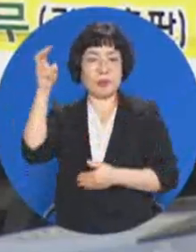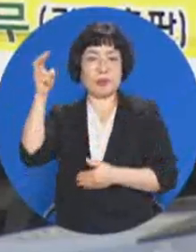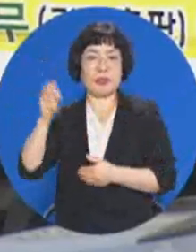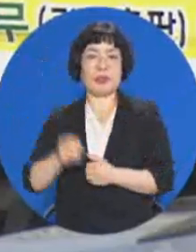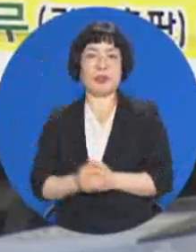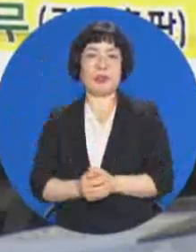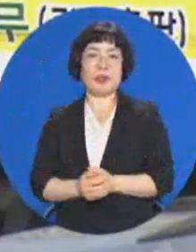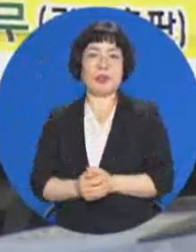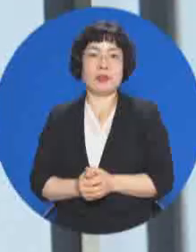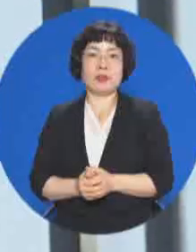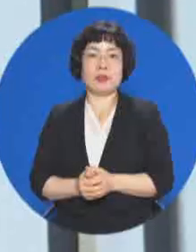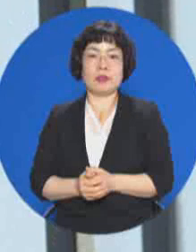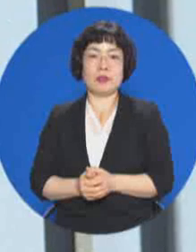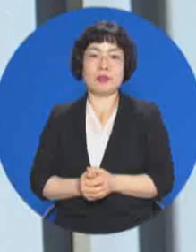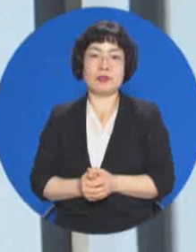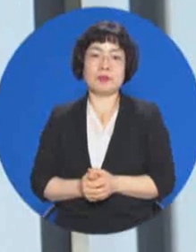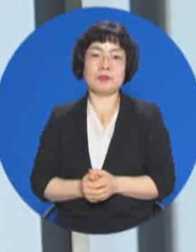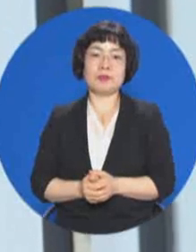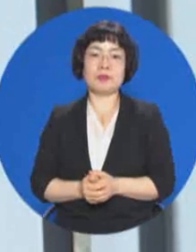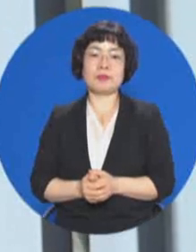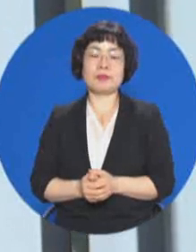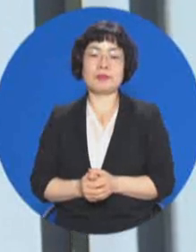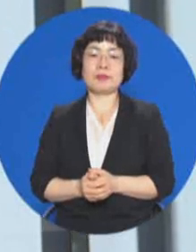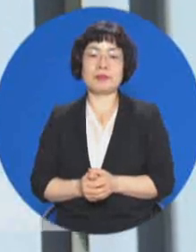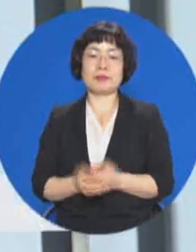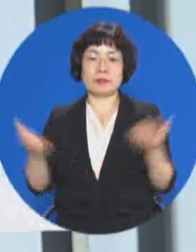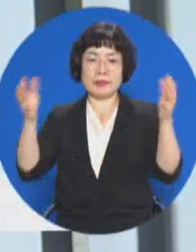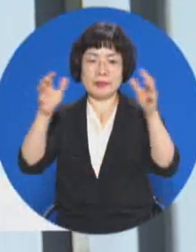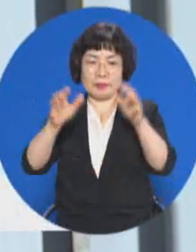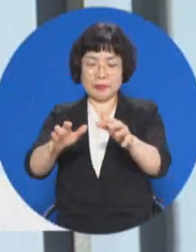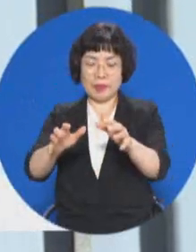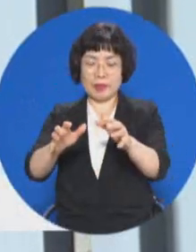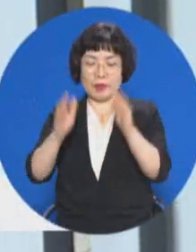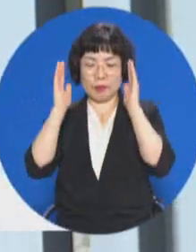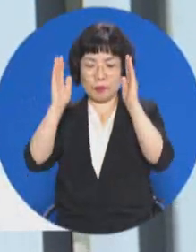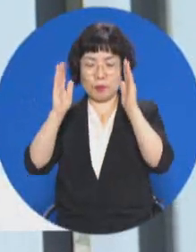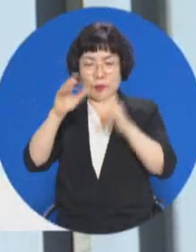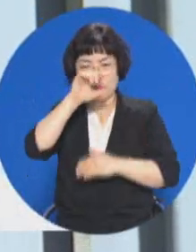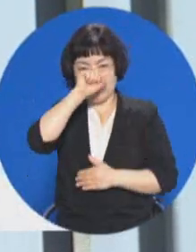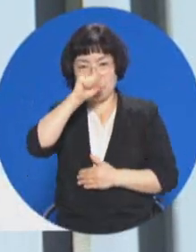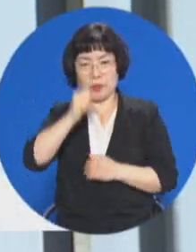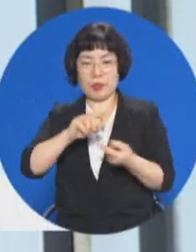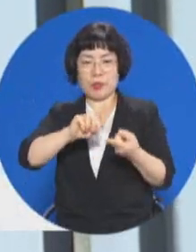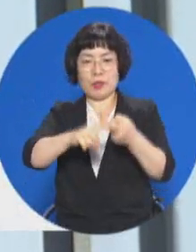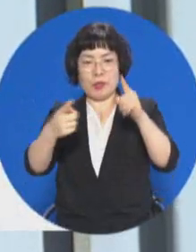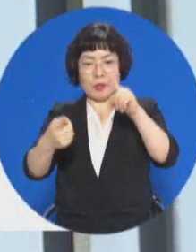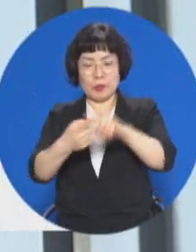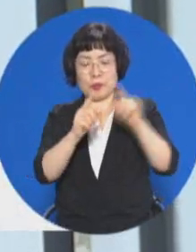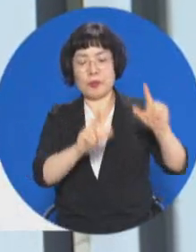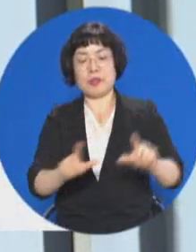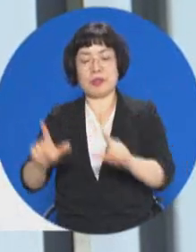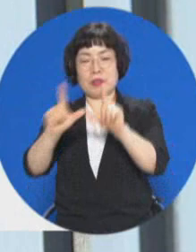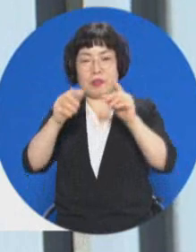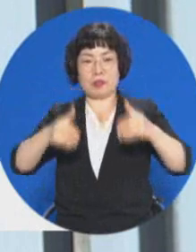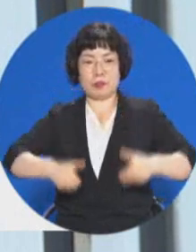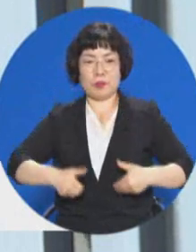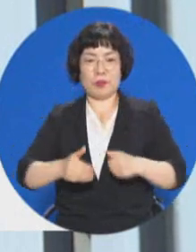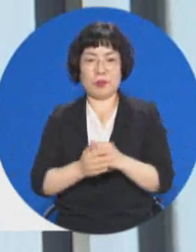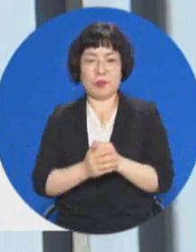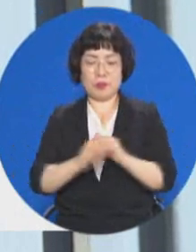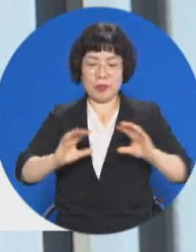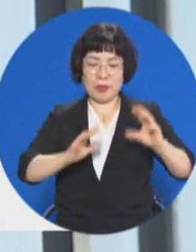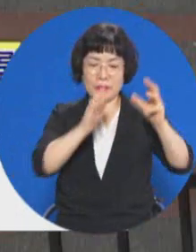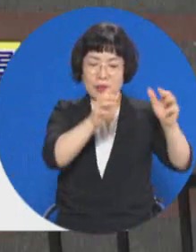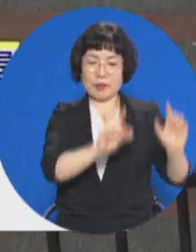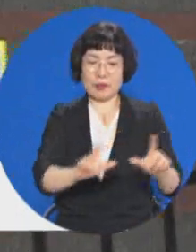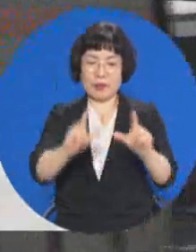예상되기 때문입니다. 정말 대면 수업이 혼나죠. 서로가 살아야 되고 또 자영업자 살아야 되고 자영업자 사람 나라도 살아야